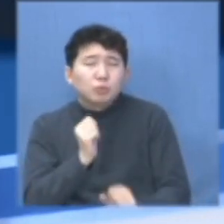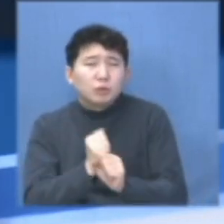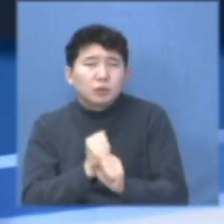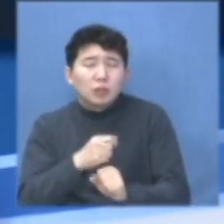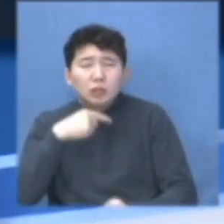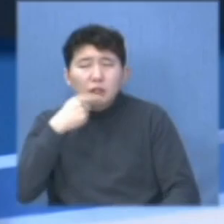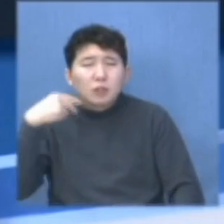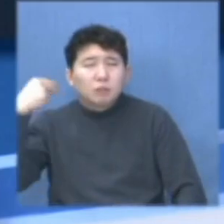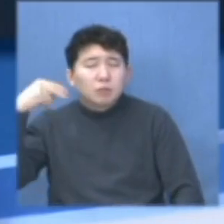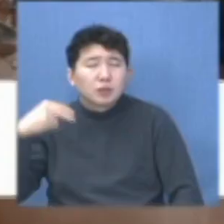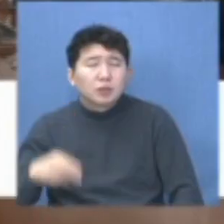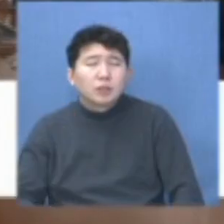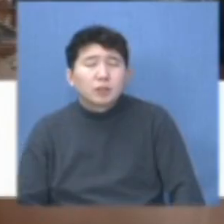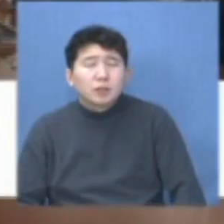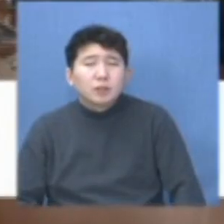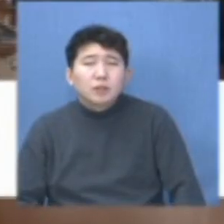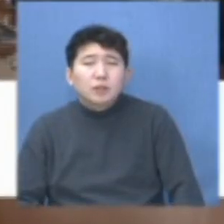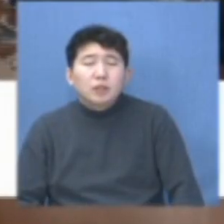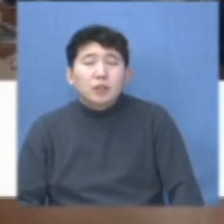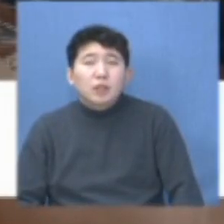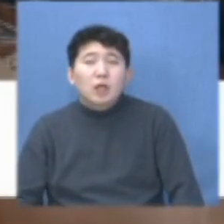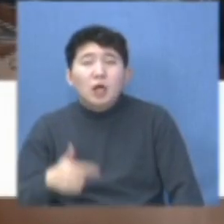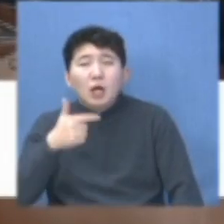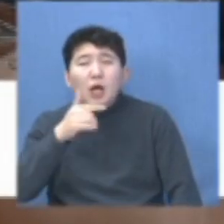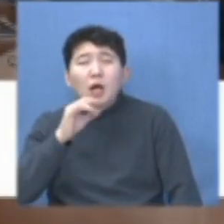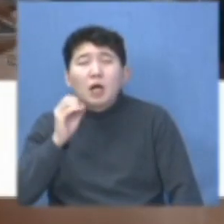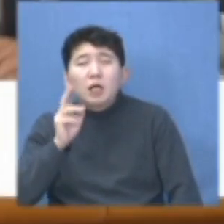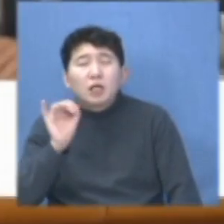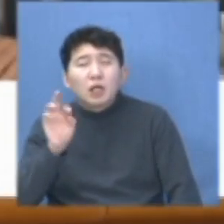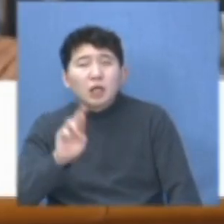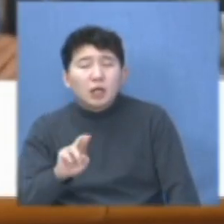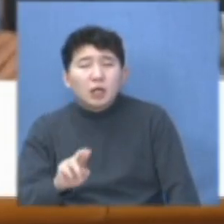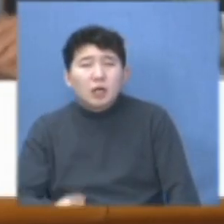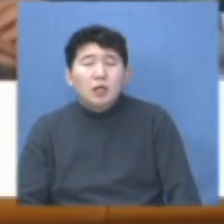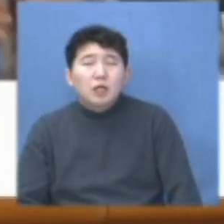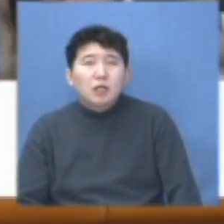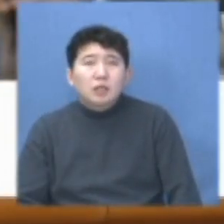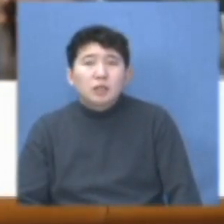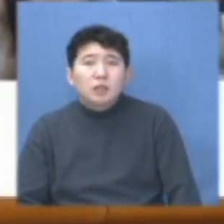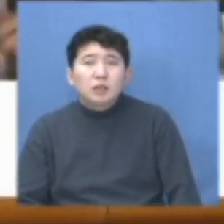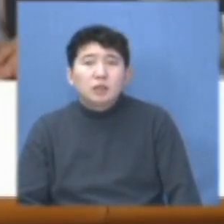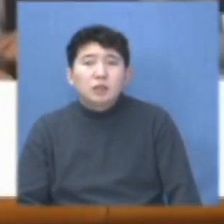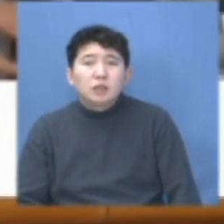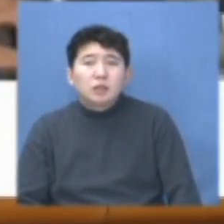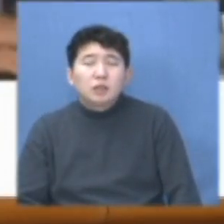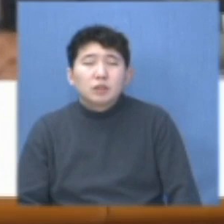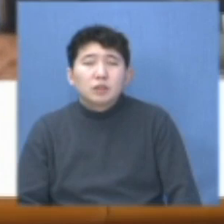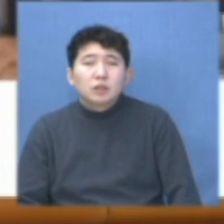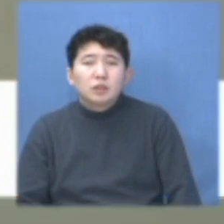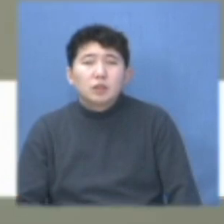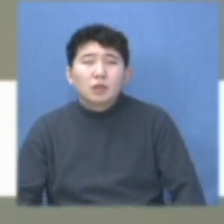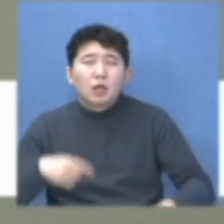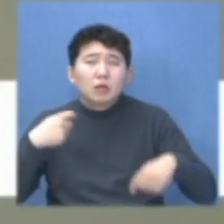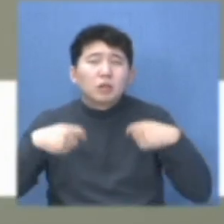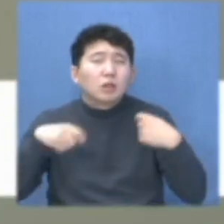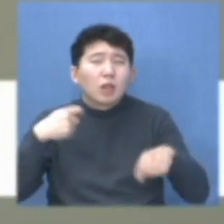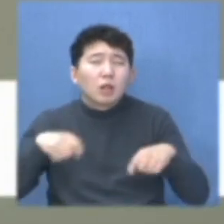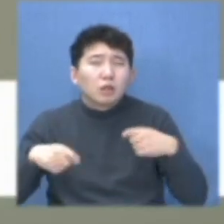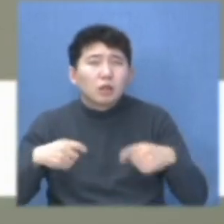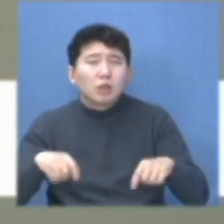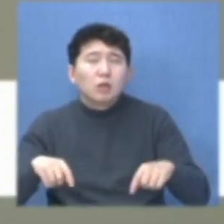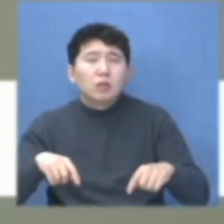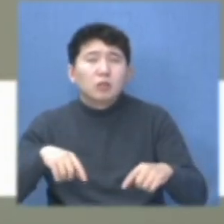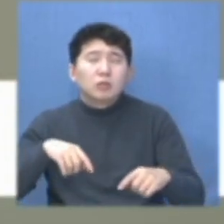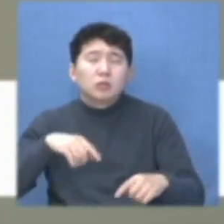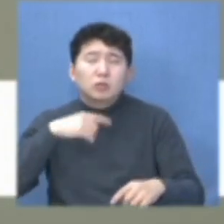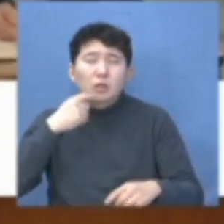президент. Грекия негізгі сауда серіктес, алыс-беріс, барыс-келіс жанданып келеді. Тауар айналымы биыл 28%